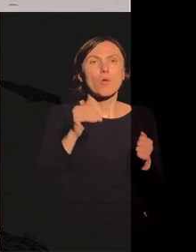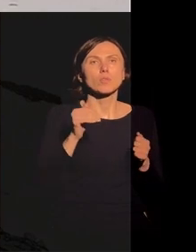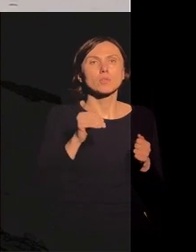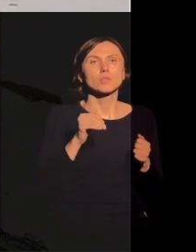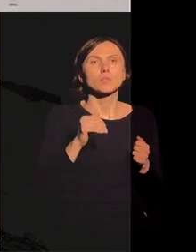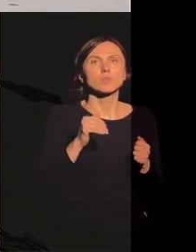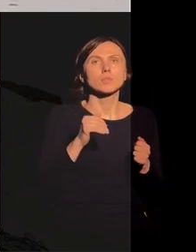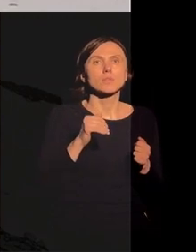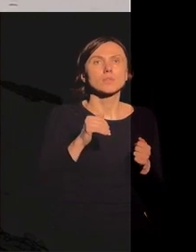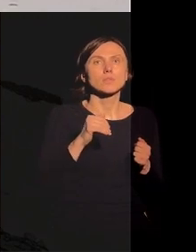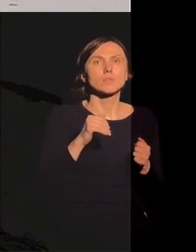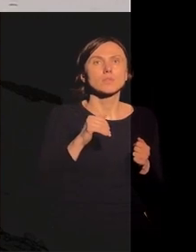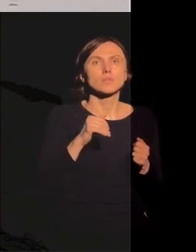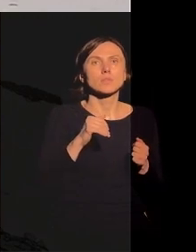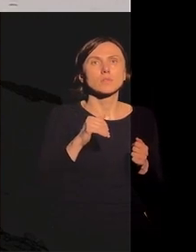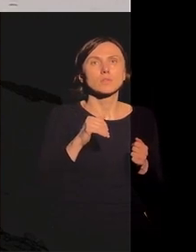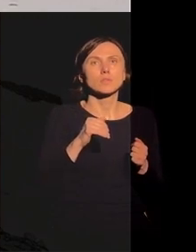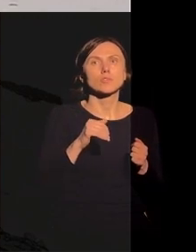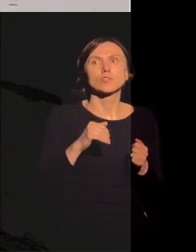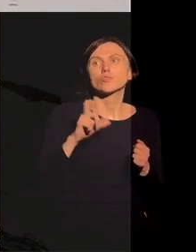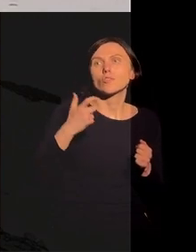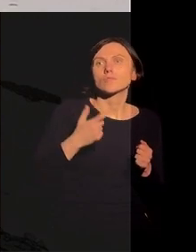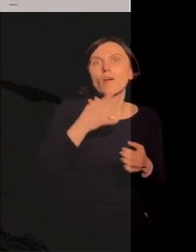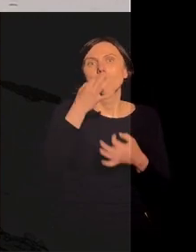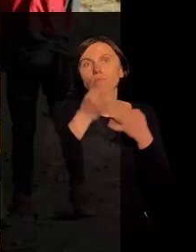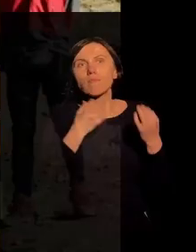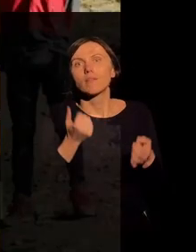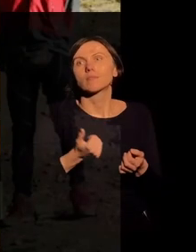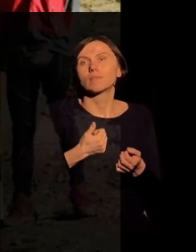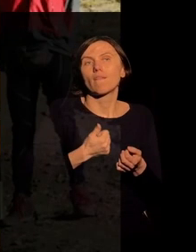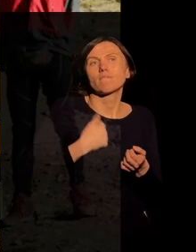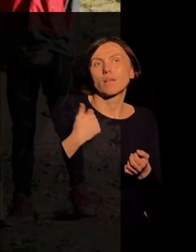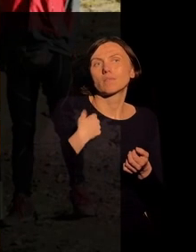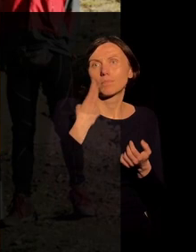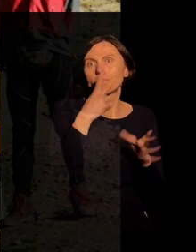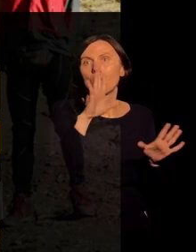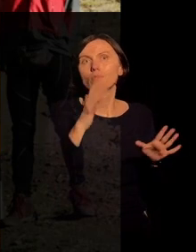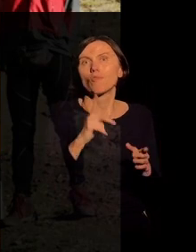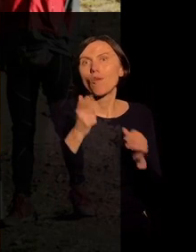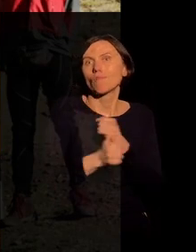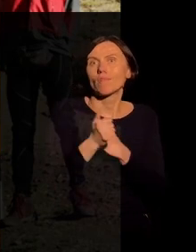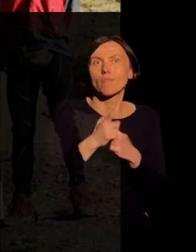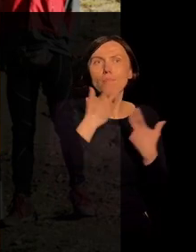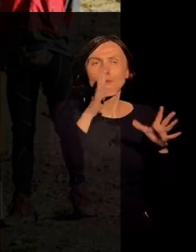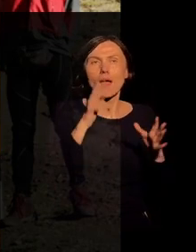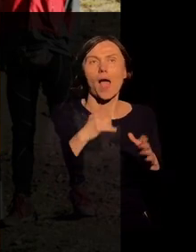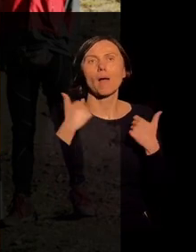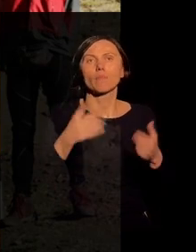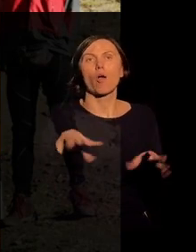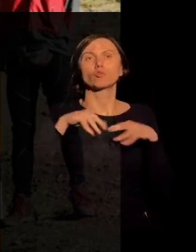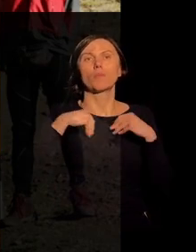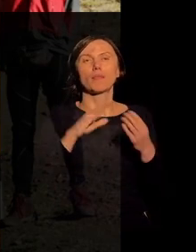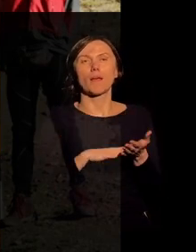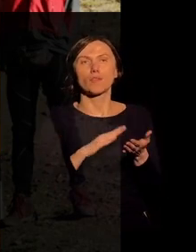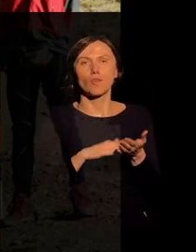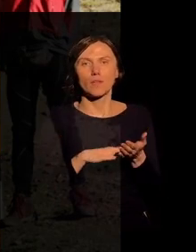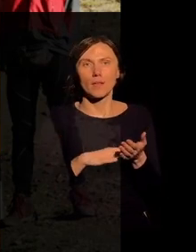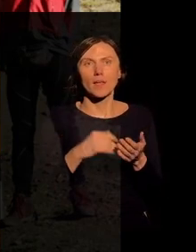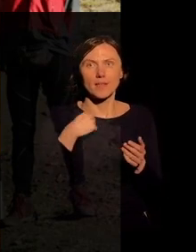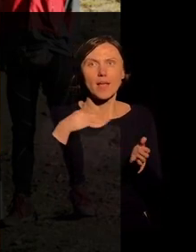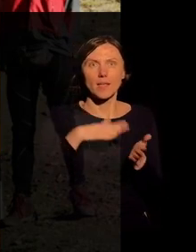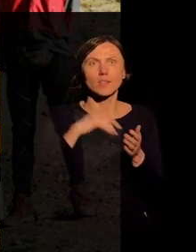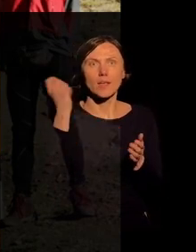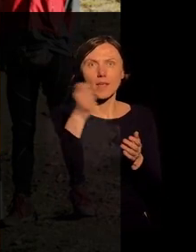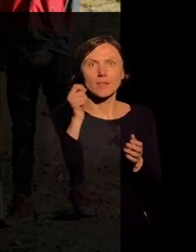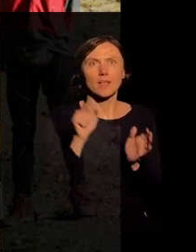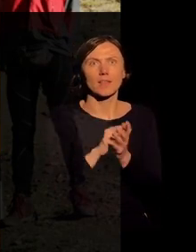czymś z jakiejś strony, nie wiem, popisać, zaimponować, coś udowodnić, nagrodę dostać. Zacząłem jeździć dla nagród.